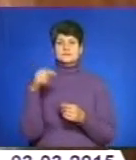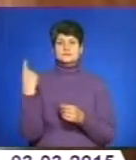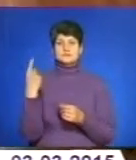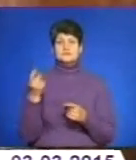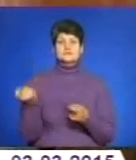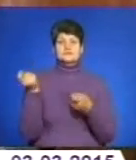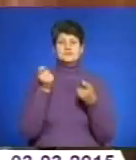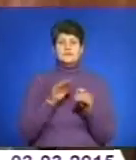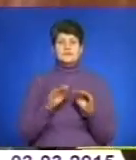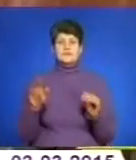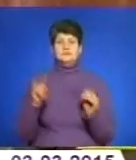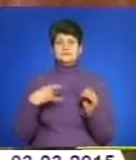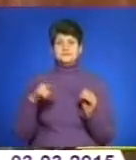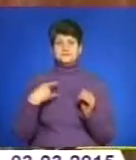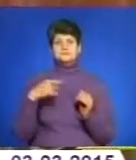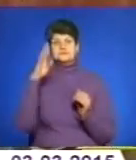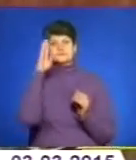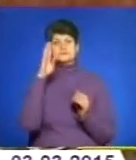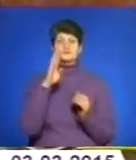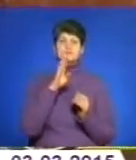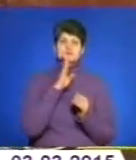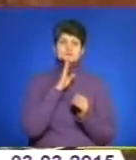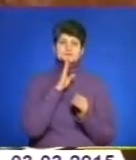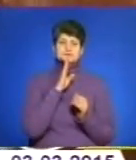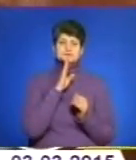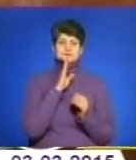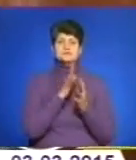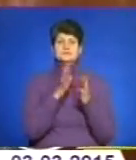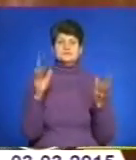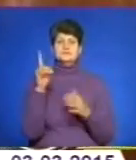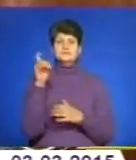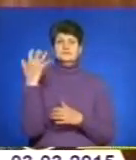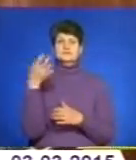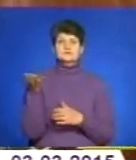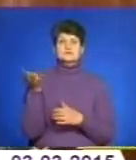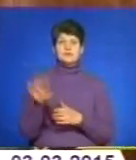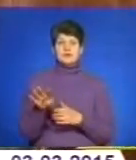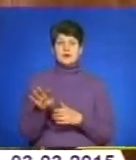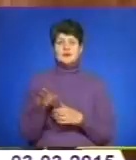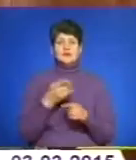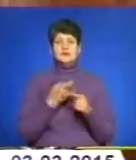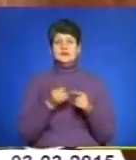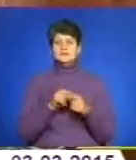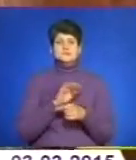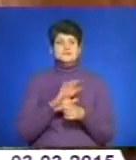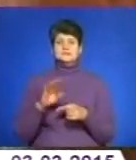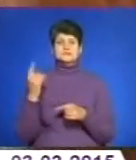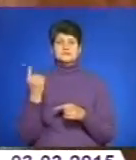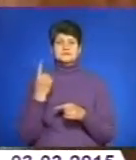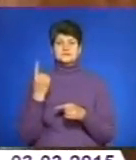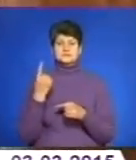брюки і для хлопчиків, і для дівчаток, більше 150 пар. Це не перша наша акція.